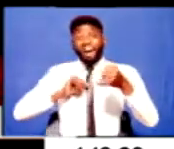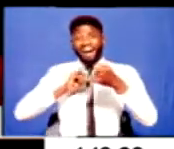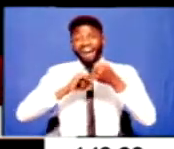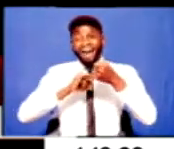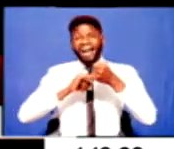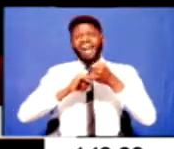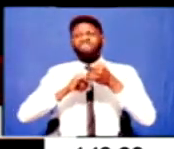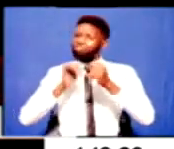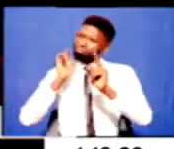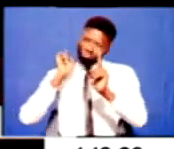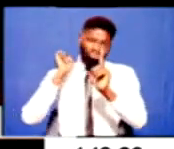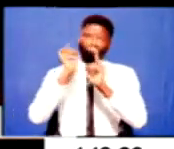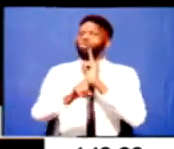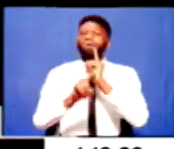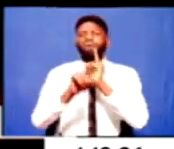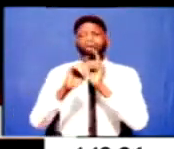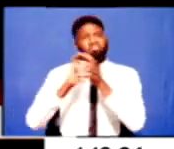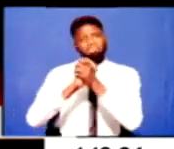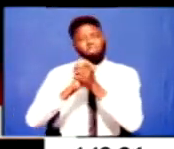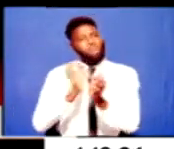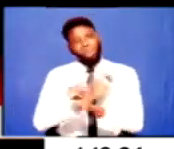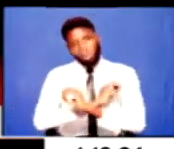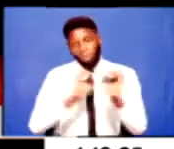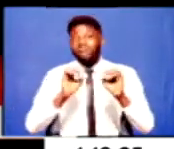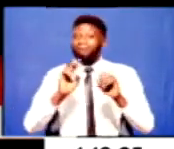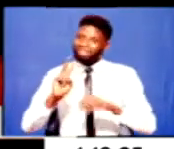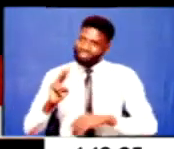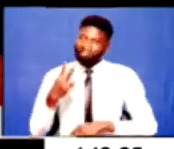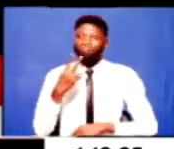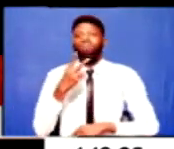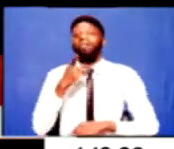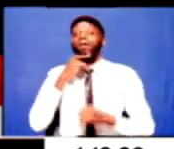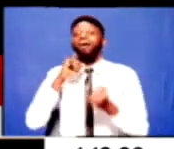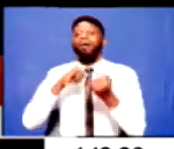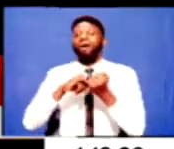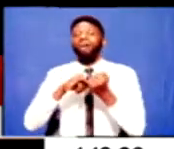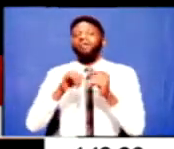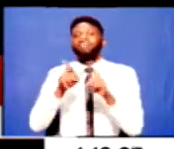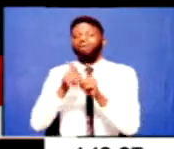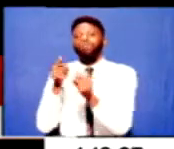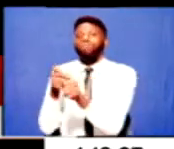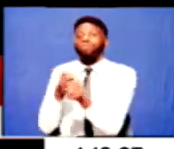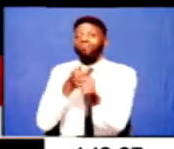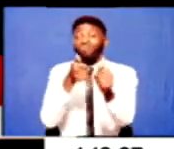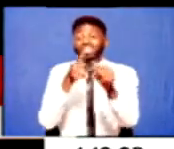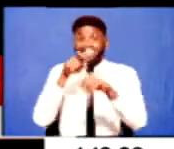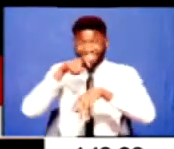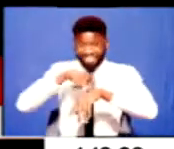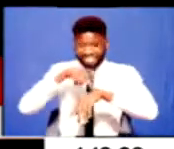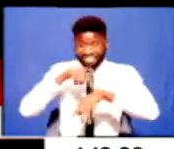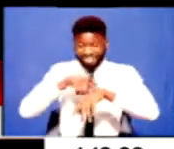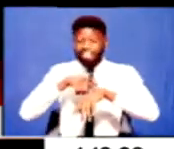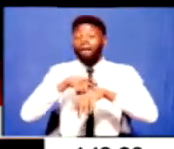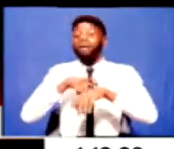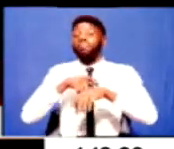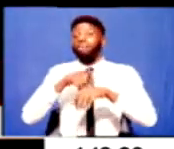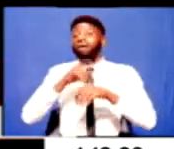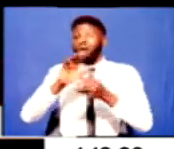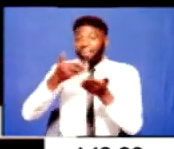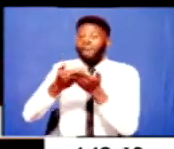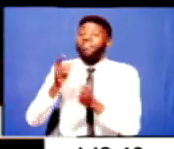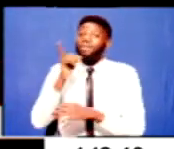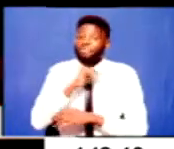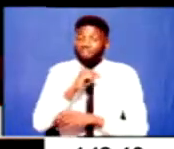akapita, mwanaume pia akafuata. Sasa vile mwanaume ni vile alifika hapo kwa geti akaniuliza, "Eh bwana, token yangu imeisha